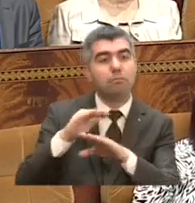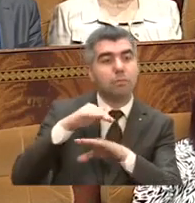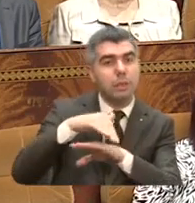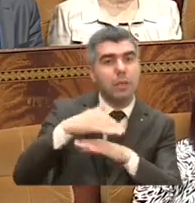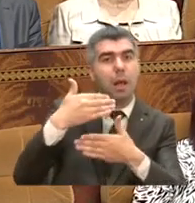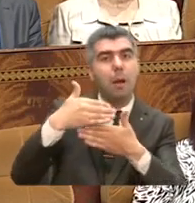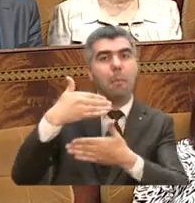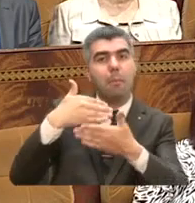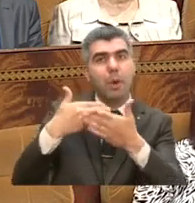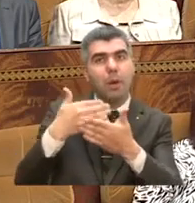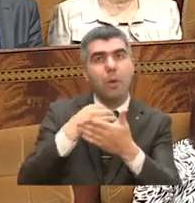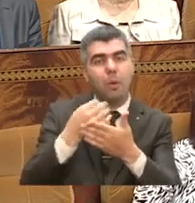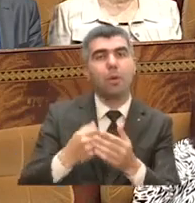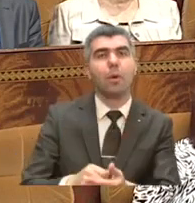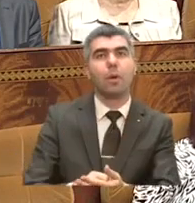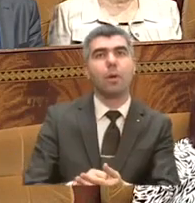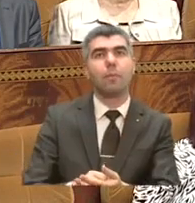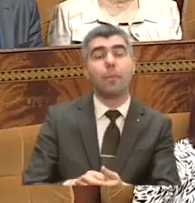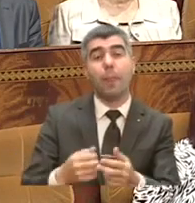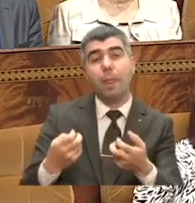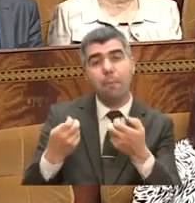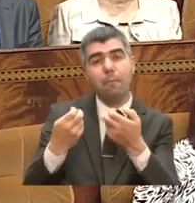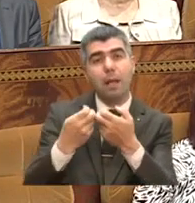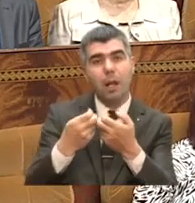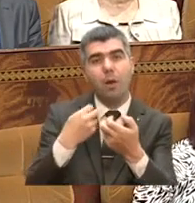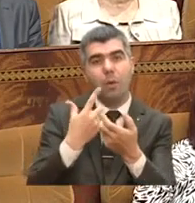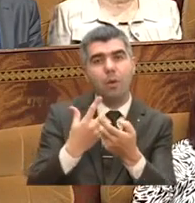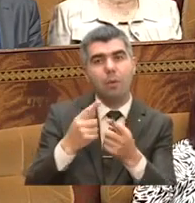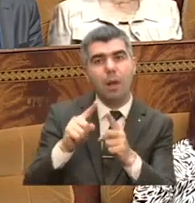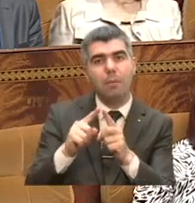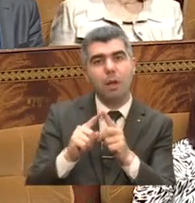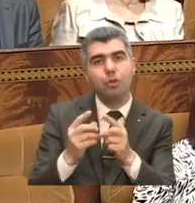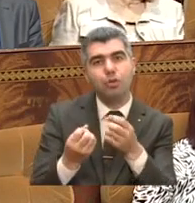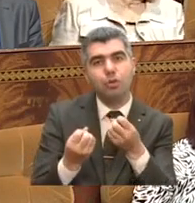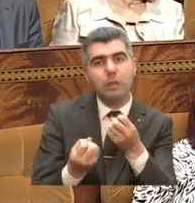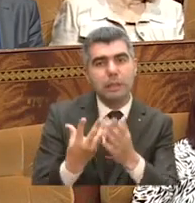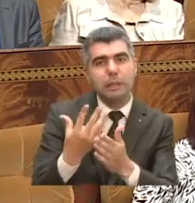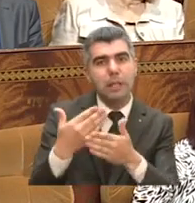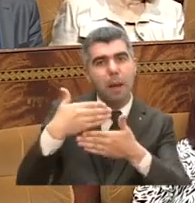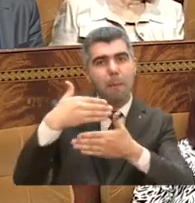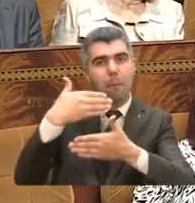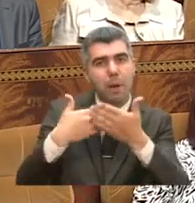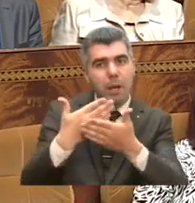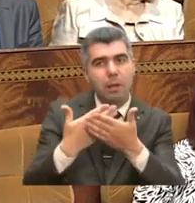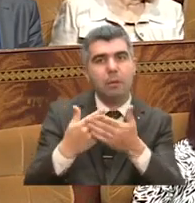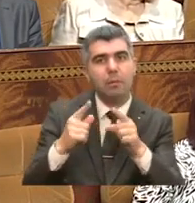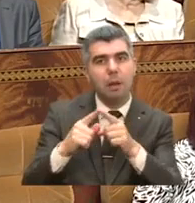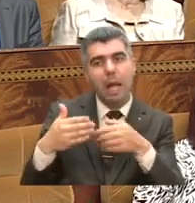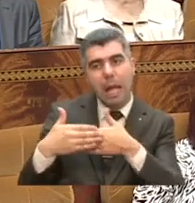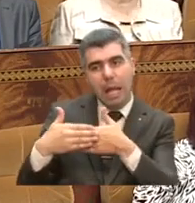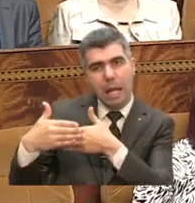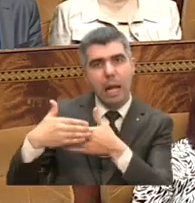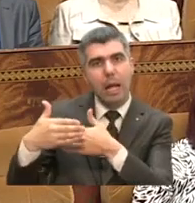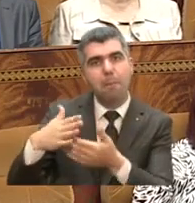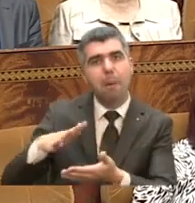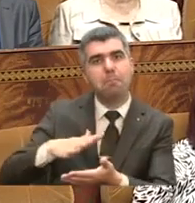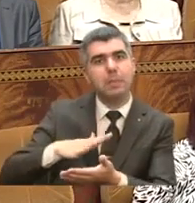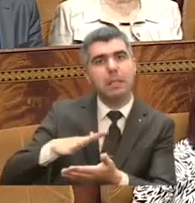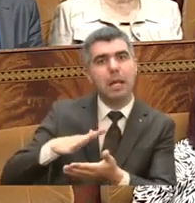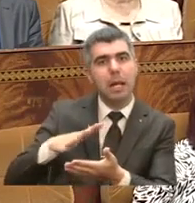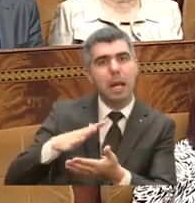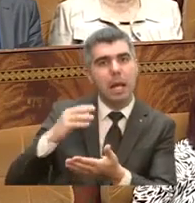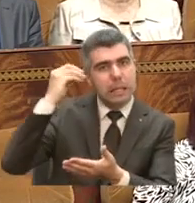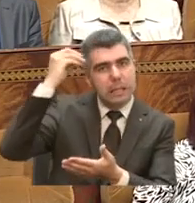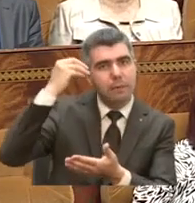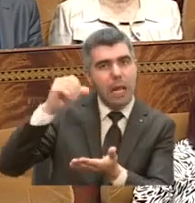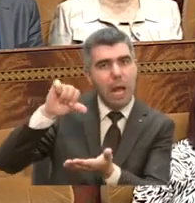على سبيل المثال أيضا هو السد مولي بوشتا، وهذا السد بقرب من مدينة شفشاون. هذه ما يقرب أو ما